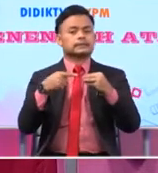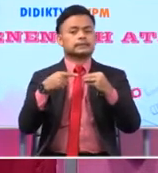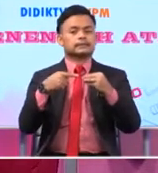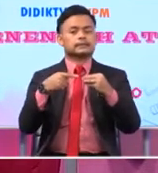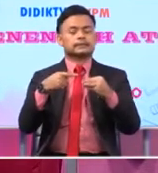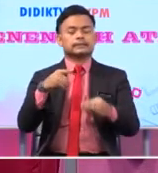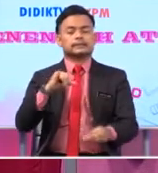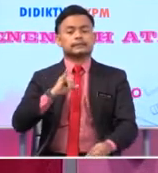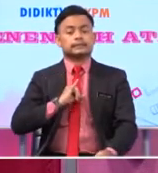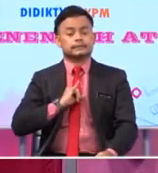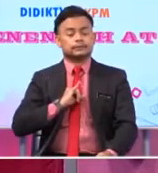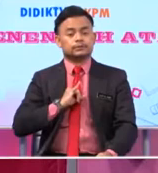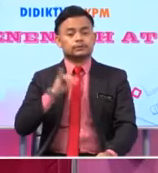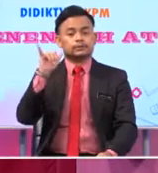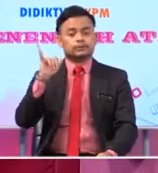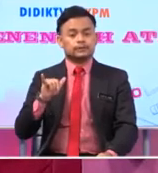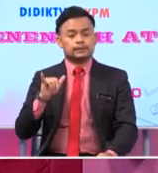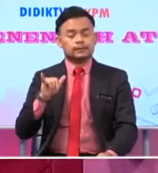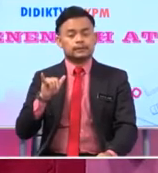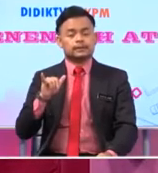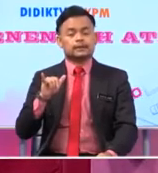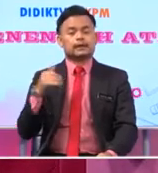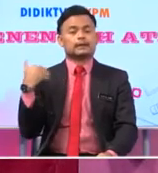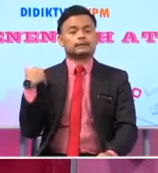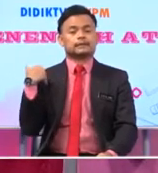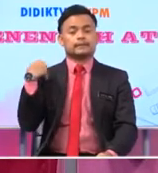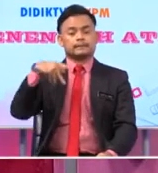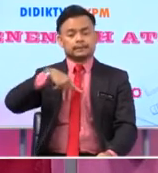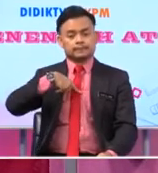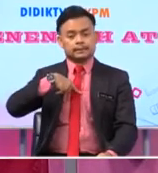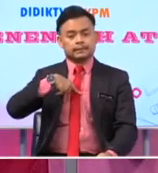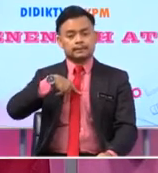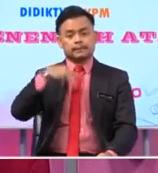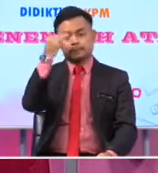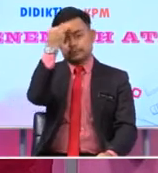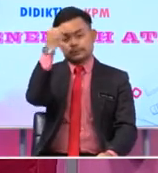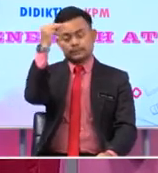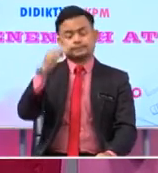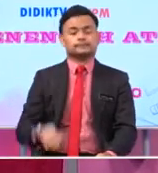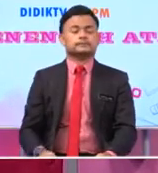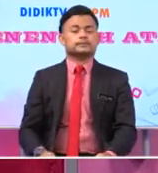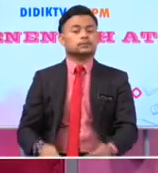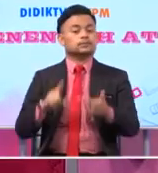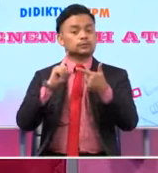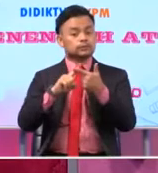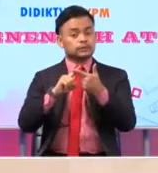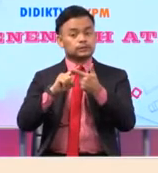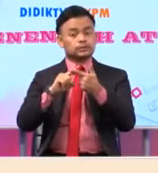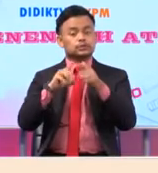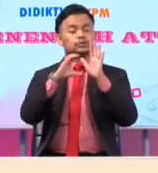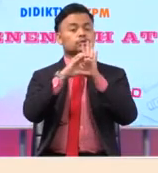yang betul berkepribadian mulia yang kedua contoh cara mempraktikkan kepribadian mulia